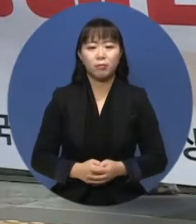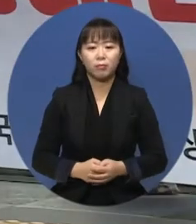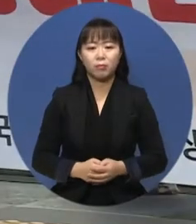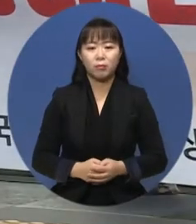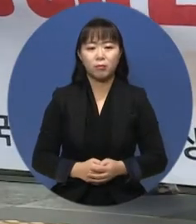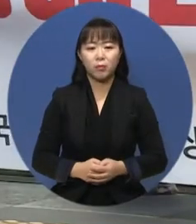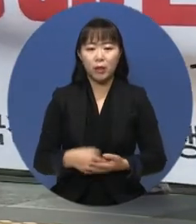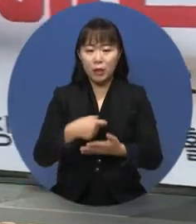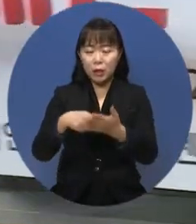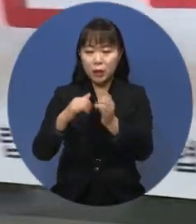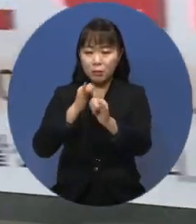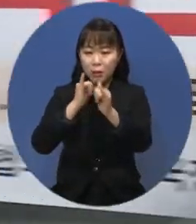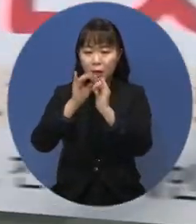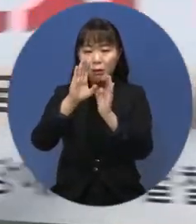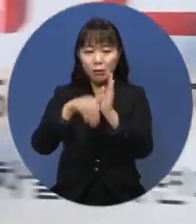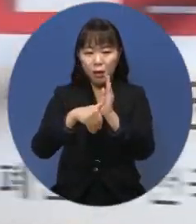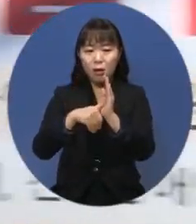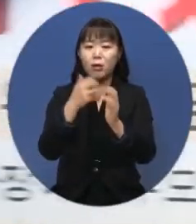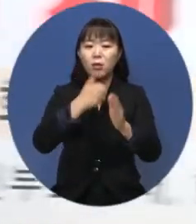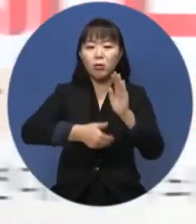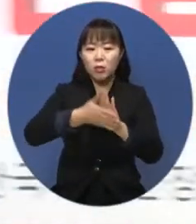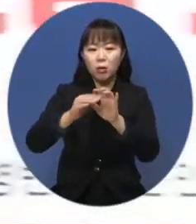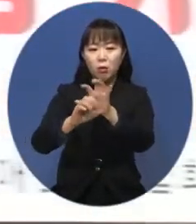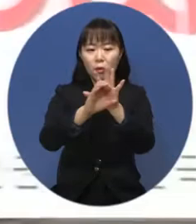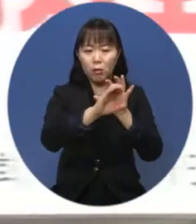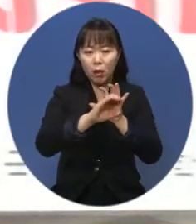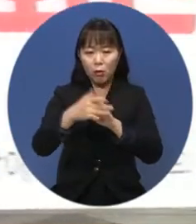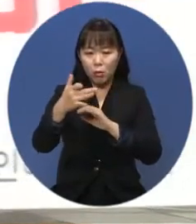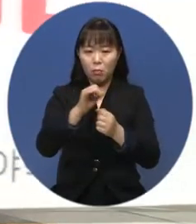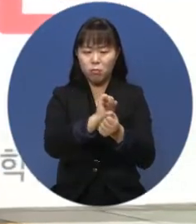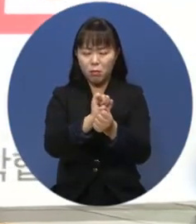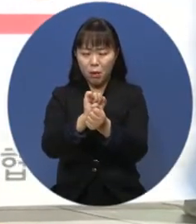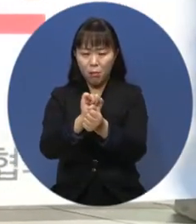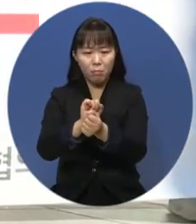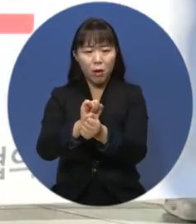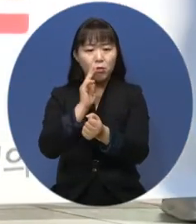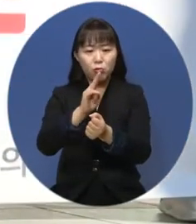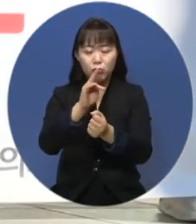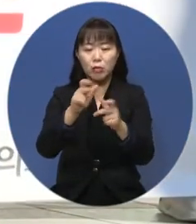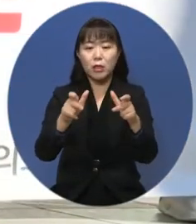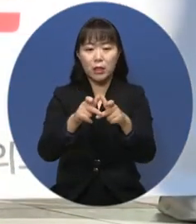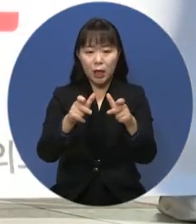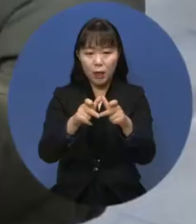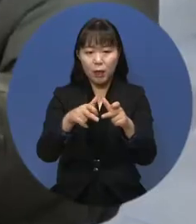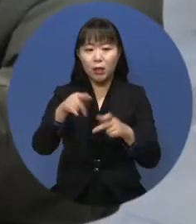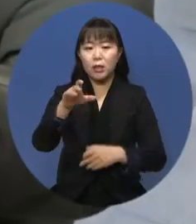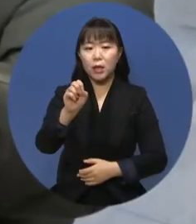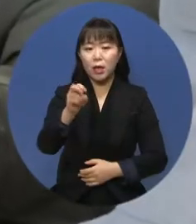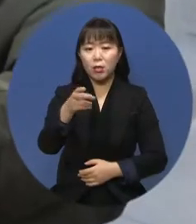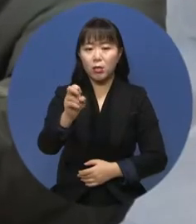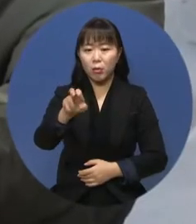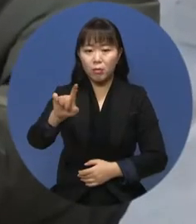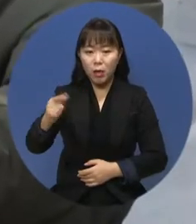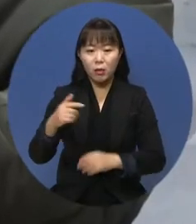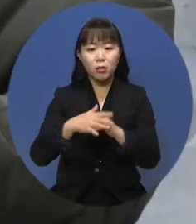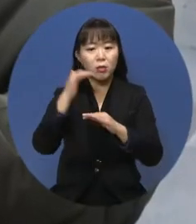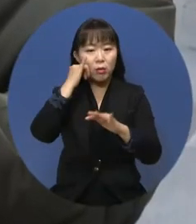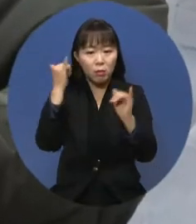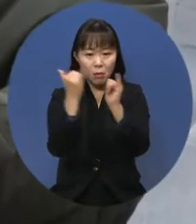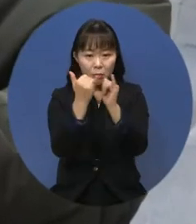기자회견에서 서울시 코라 7 학질 중증장애인 장기영 환생은 전화 연결을 통해